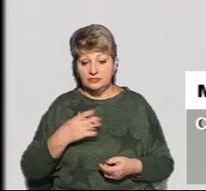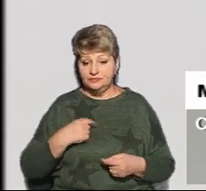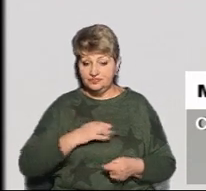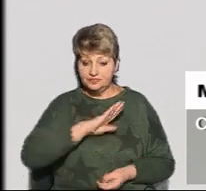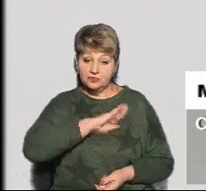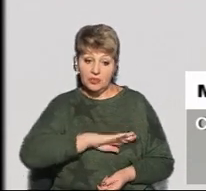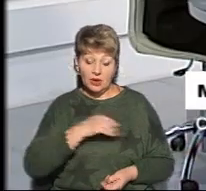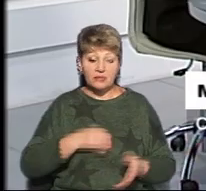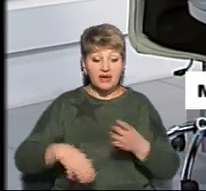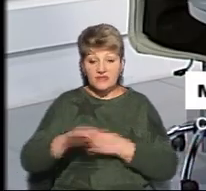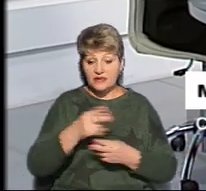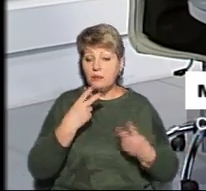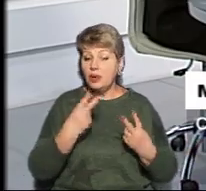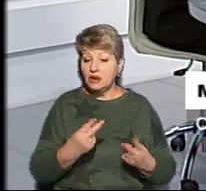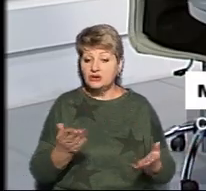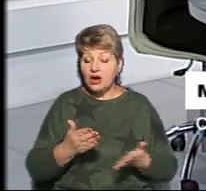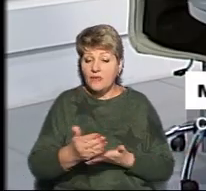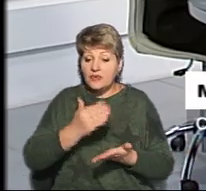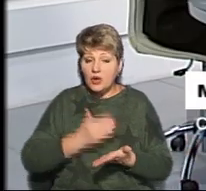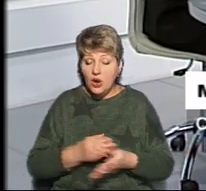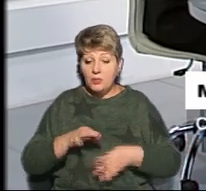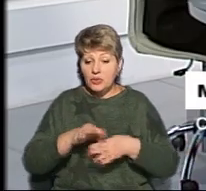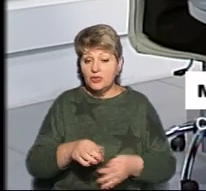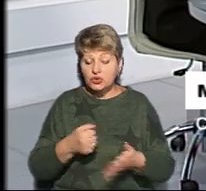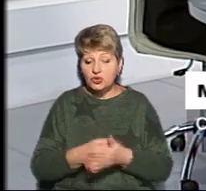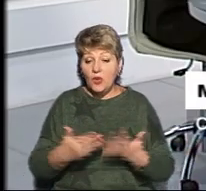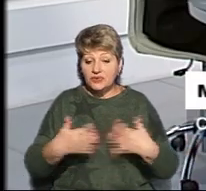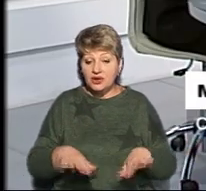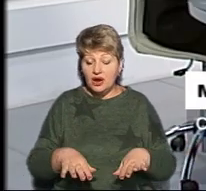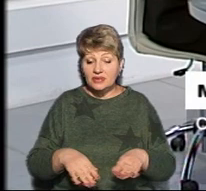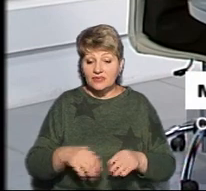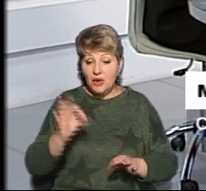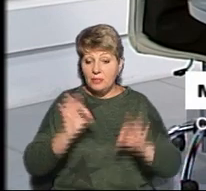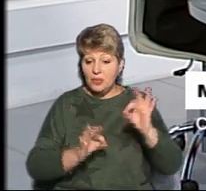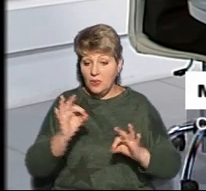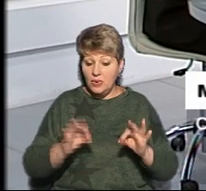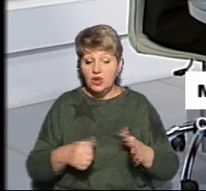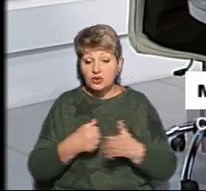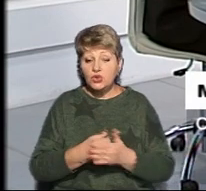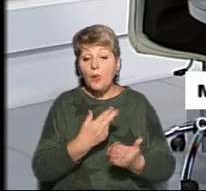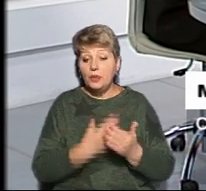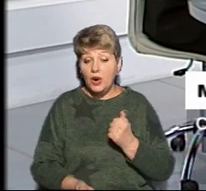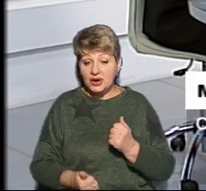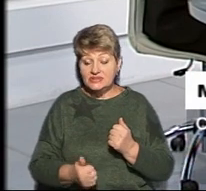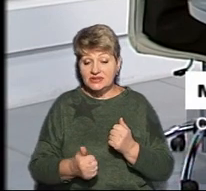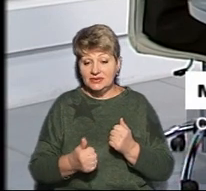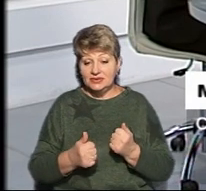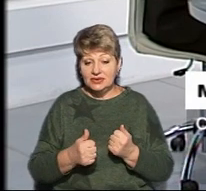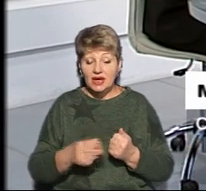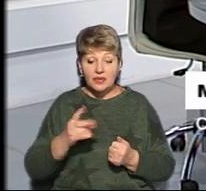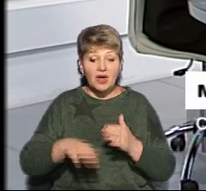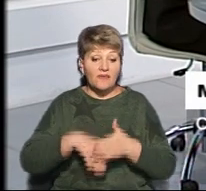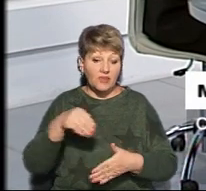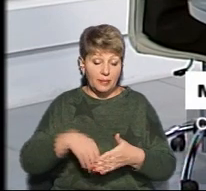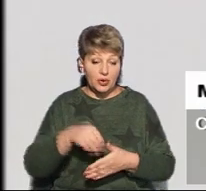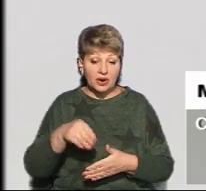ми всі її бачили, яка врешті призвела там до втрати рейтингу і до поразки на